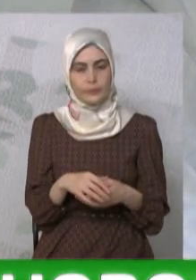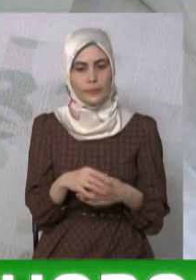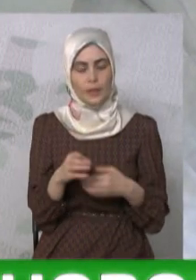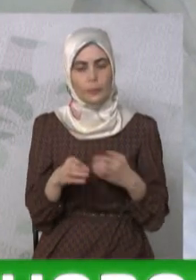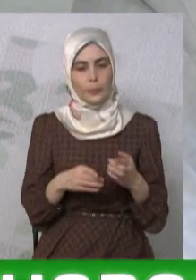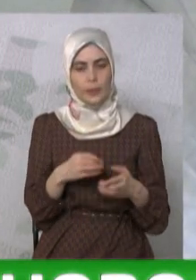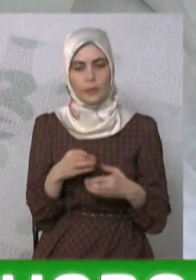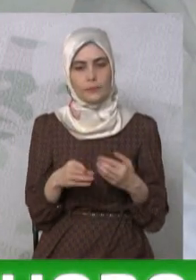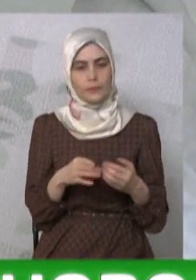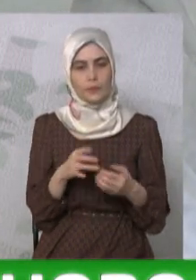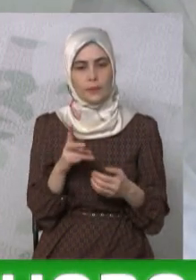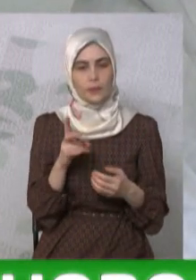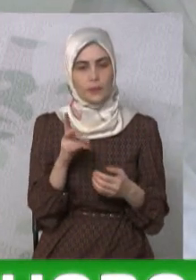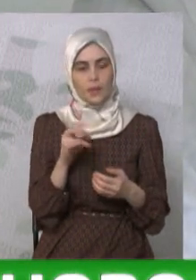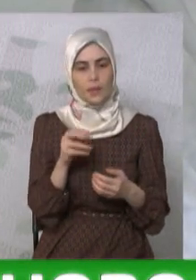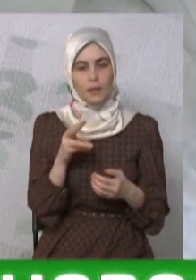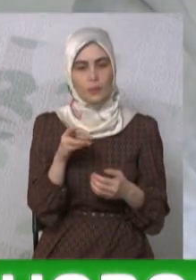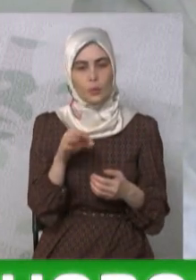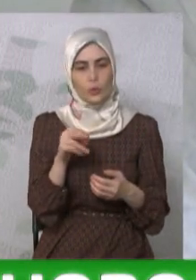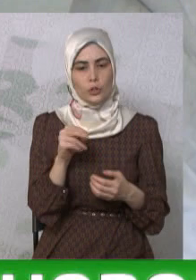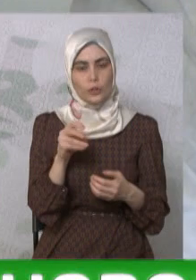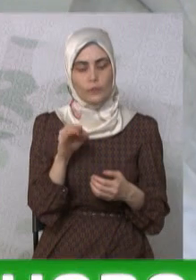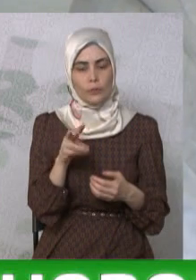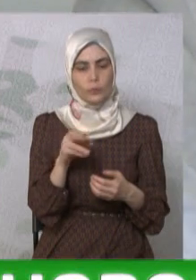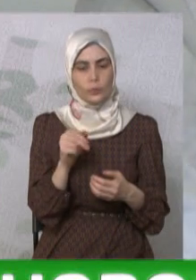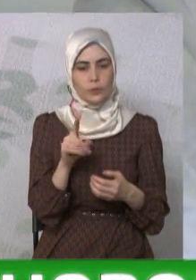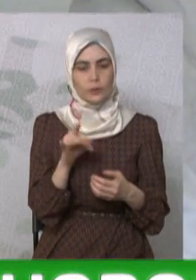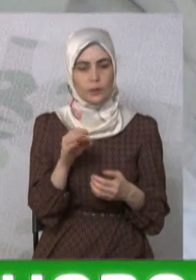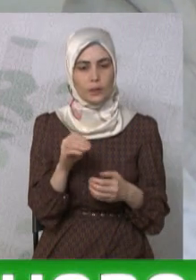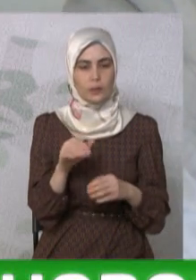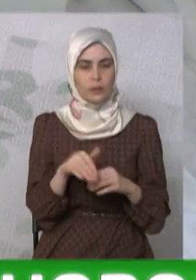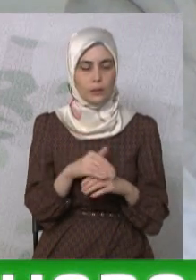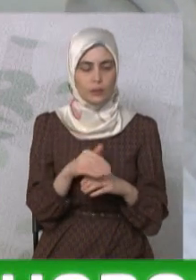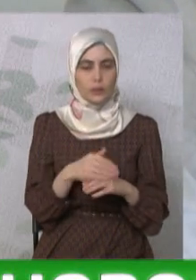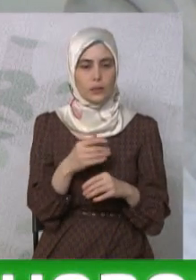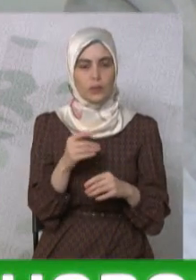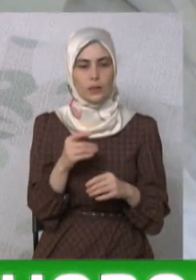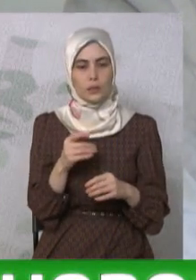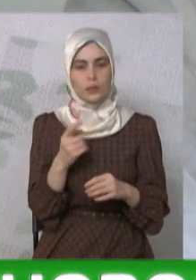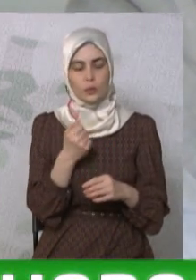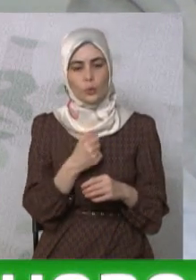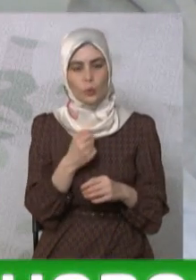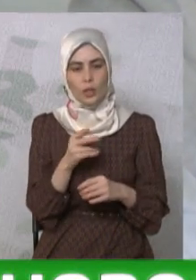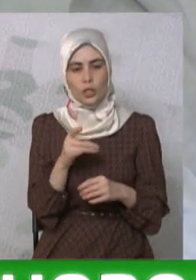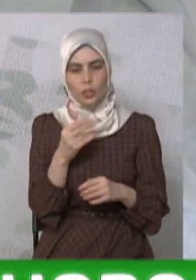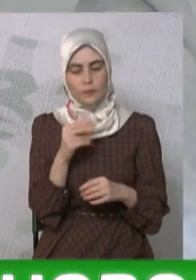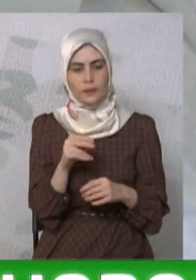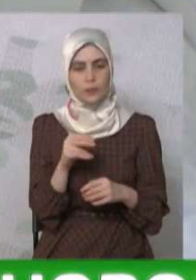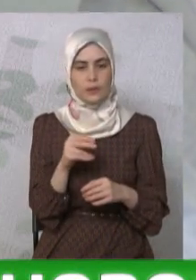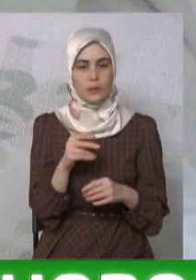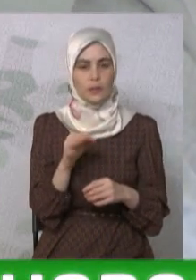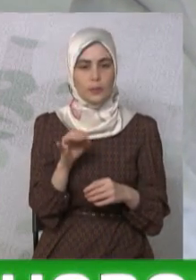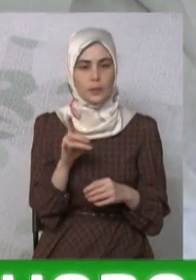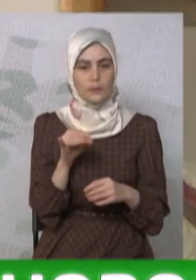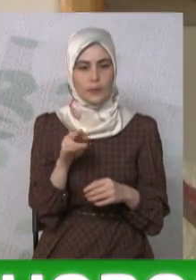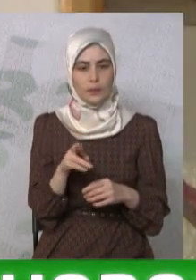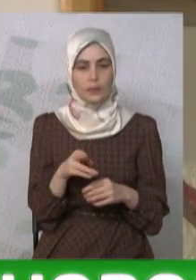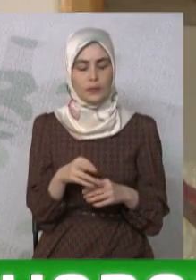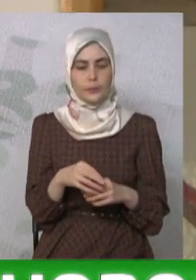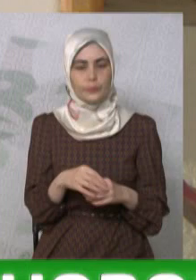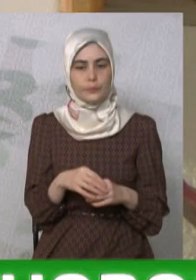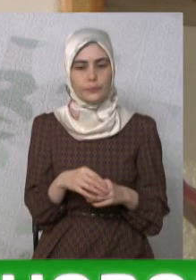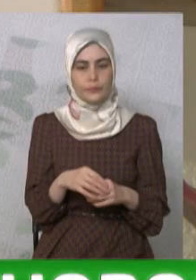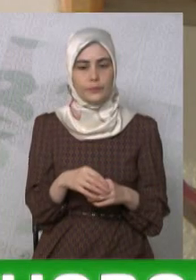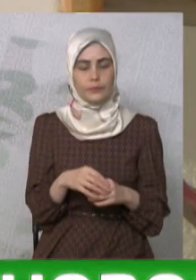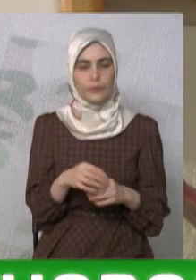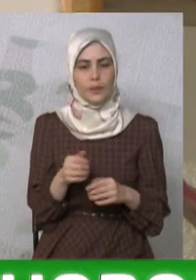Оперируем на мочевом пузыре, то есть все доброкачественные, злокачественные образования мочевого пузыря, предстательной железы.